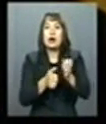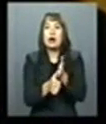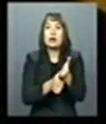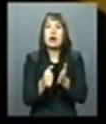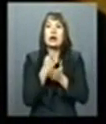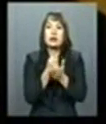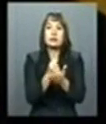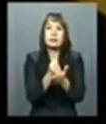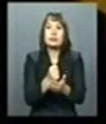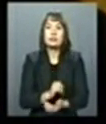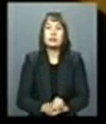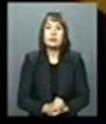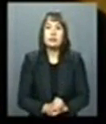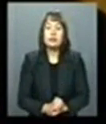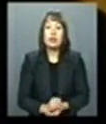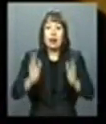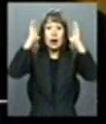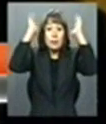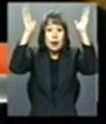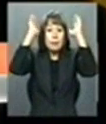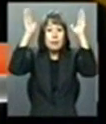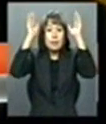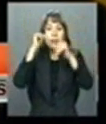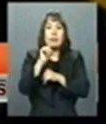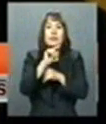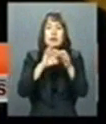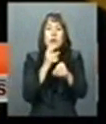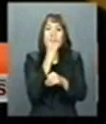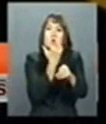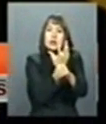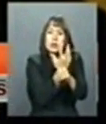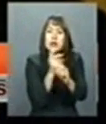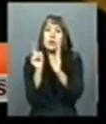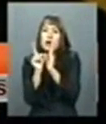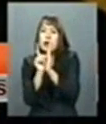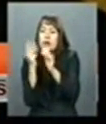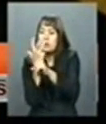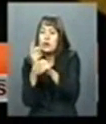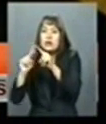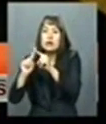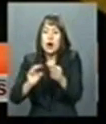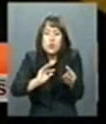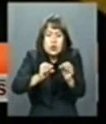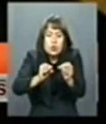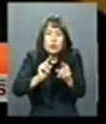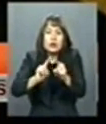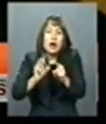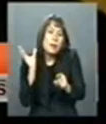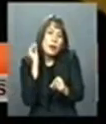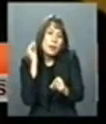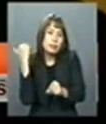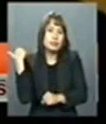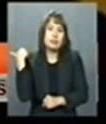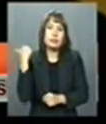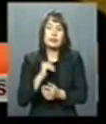การเรียนว่าเรื่องการโฆษณาเนี่ยถ้าจะเห็นในโทรทัศน์วีทีวีดาวเทียมก็ดีวิทยุก็ดีเนี่ยการเรียนว่าร้